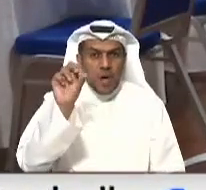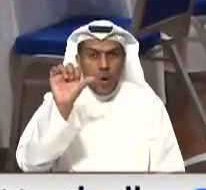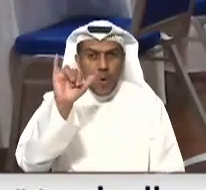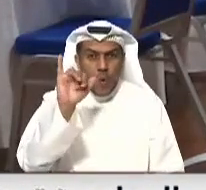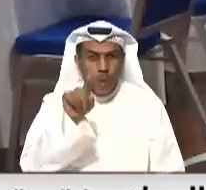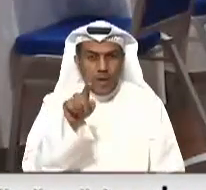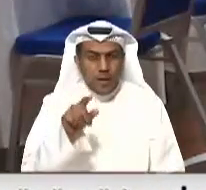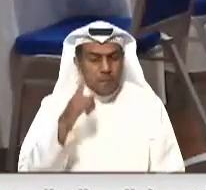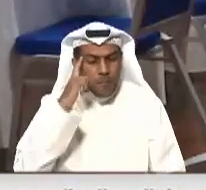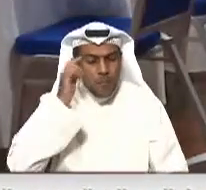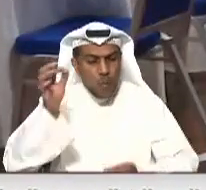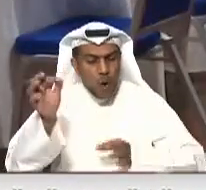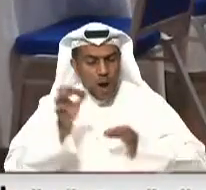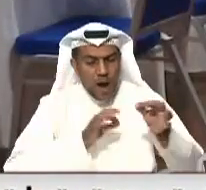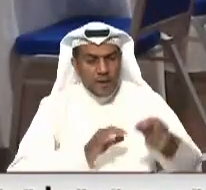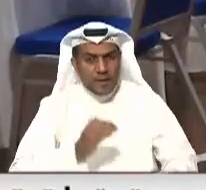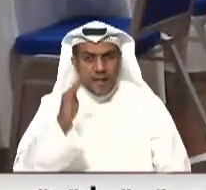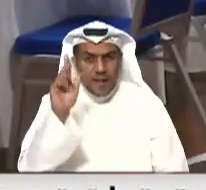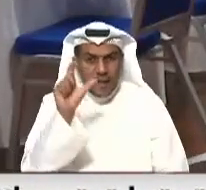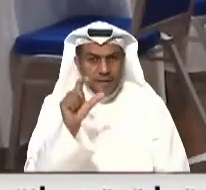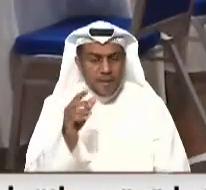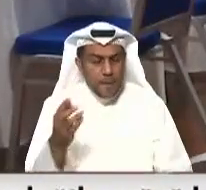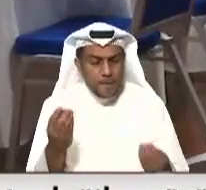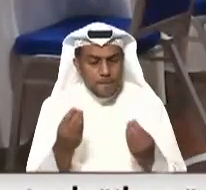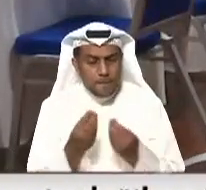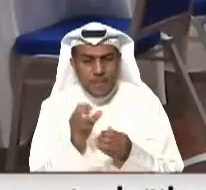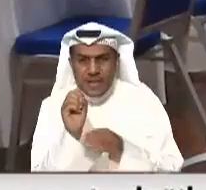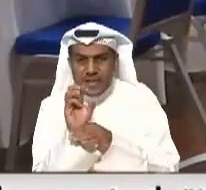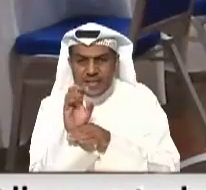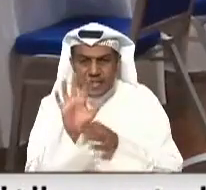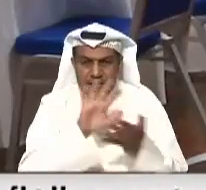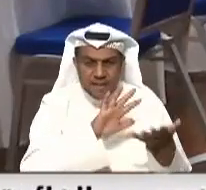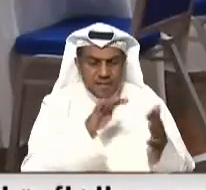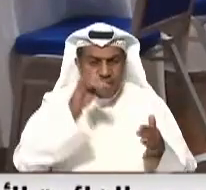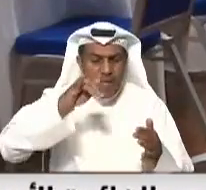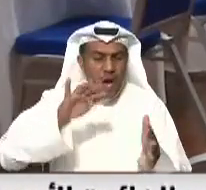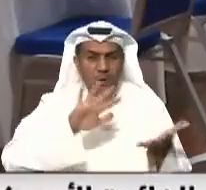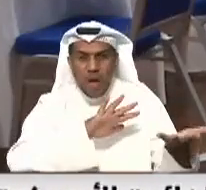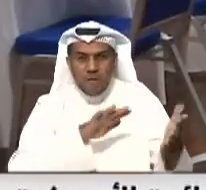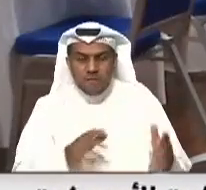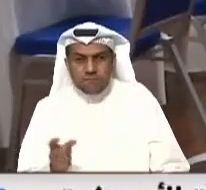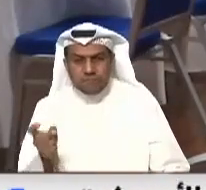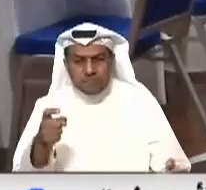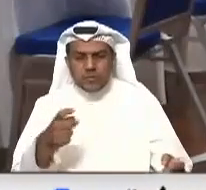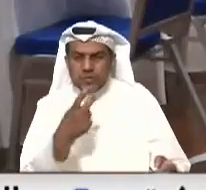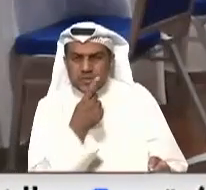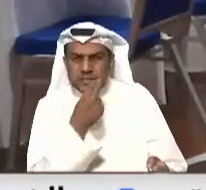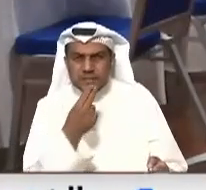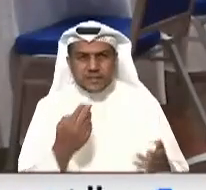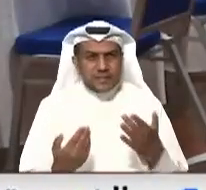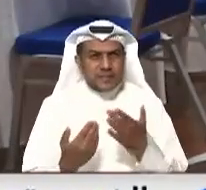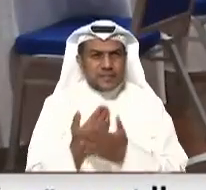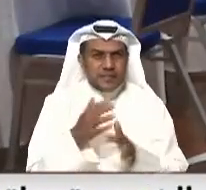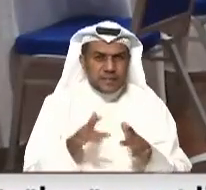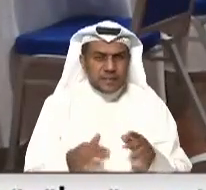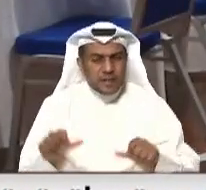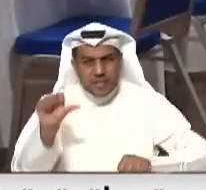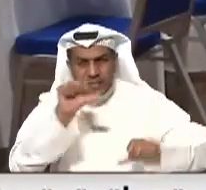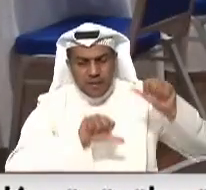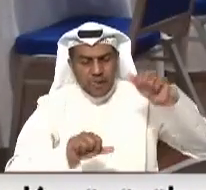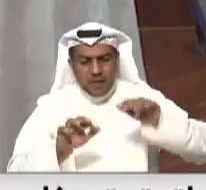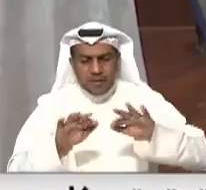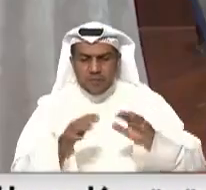عندنا مهندس حسن البحراني بيتكلم عن الانتليجنت بروسيس ماب تول. احنا اليوم فخورين